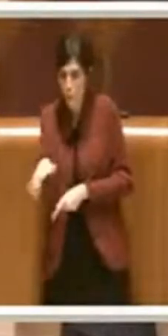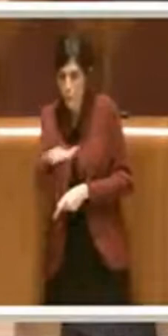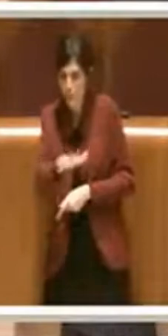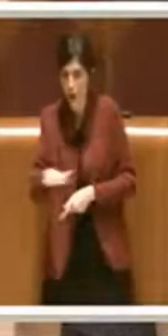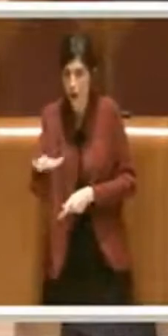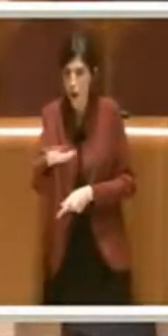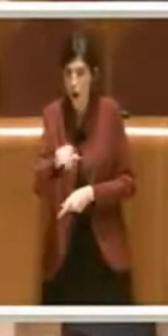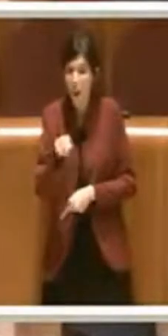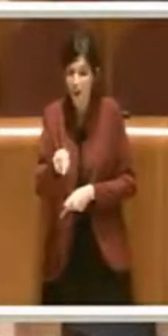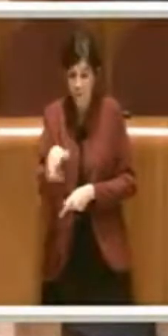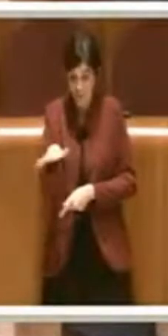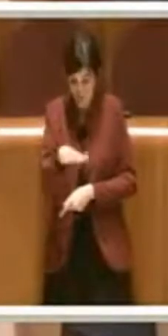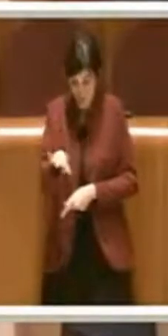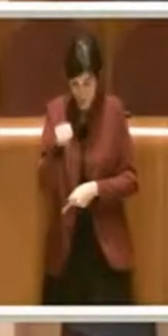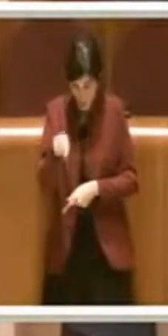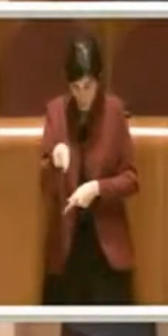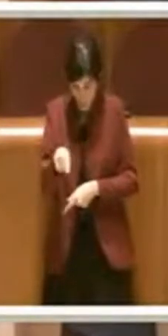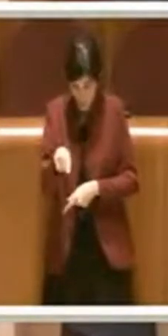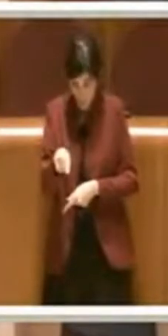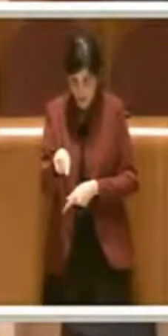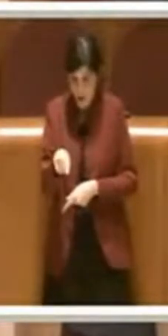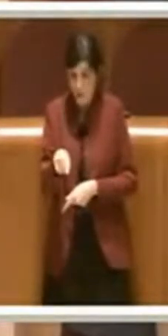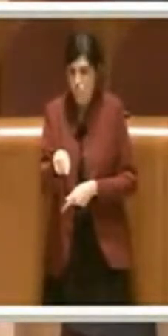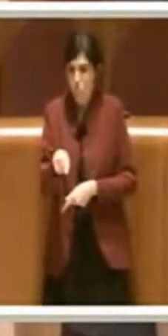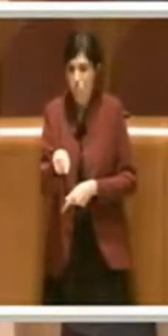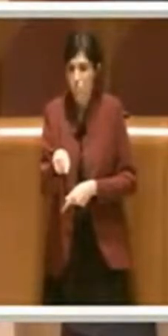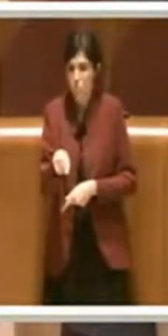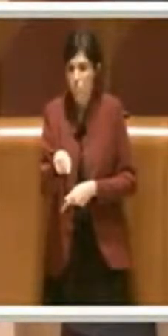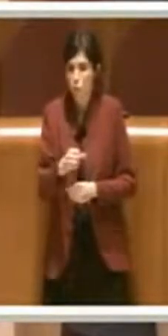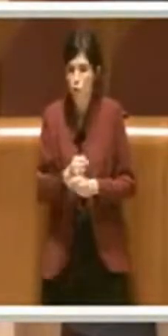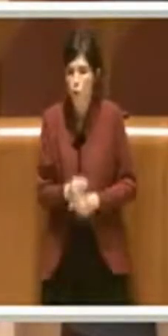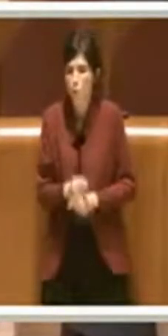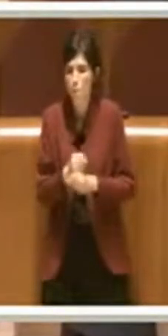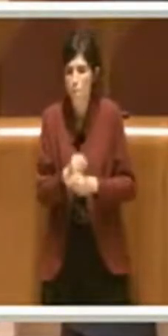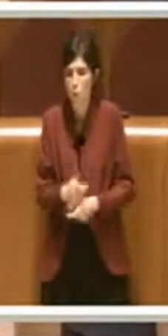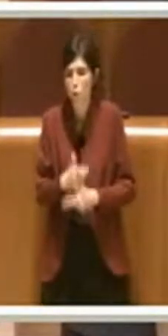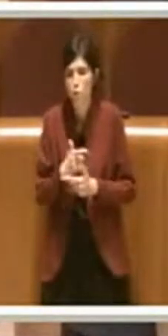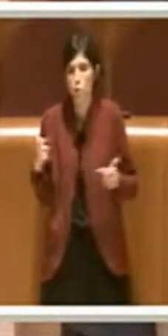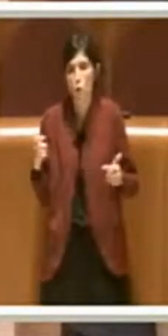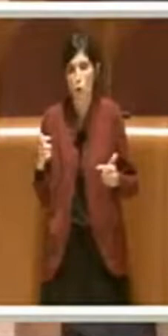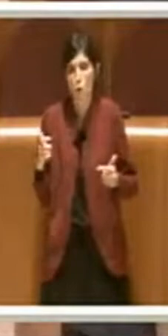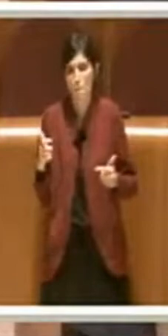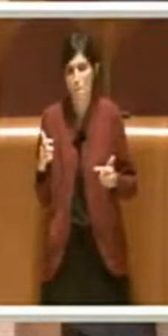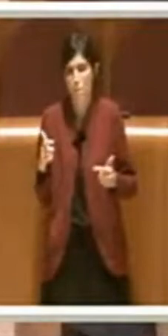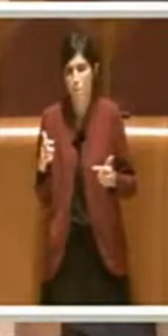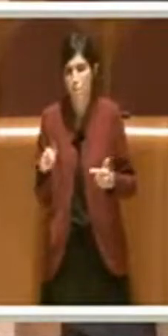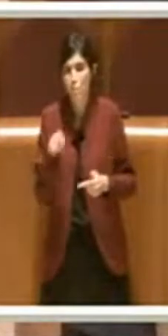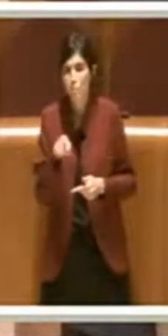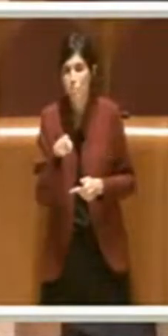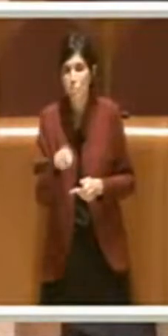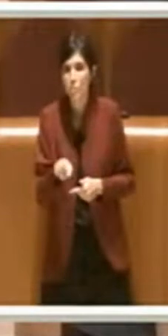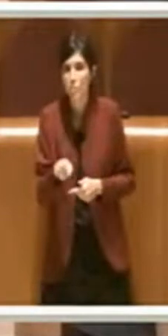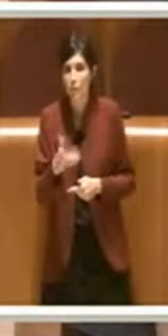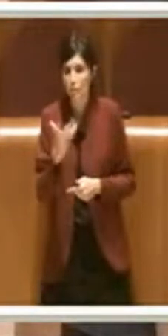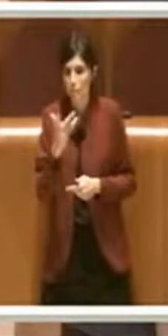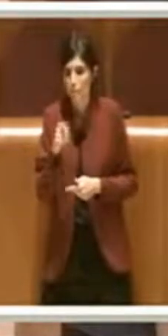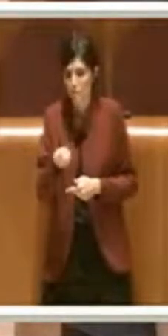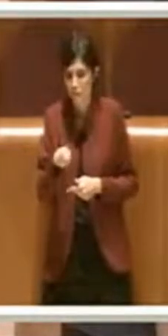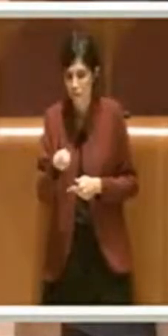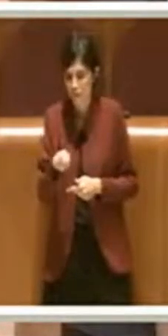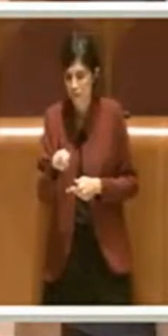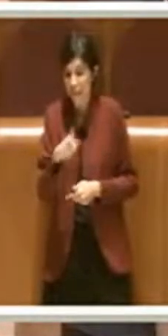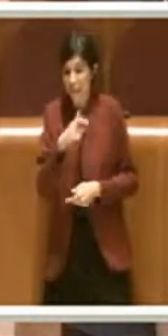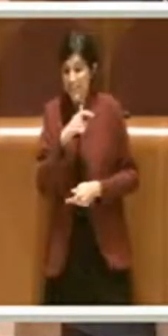sta già pagando troppo. Quel territorio, quella discarica, voleva essere aperta anche dal